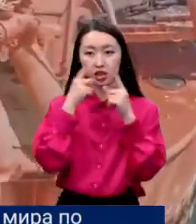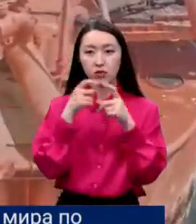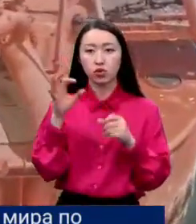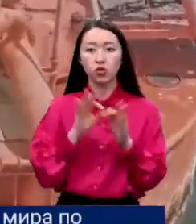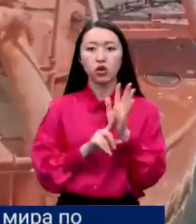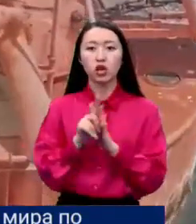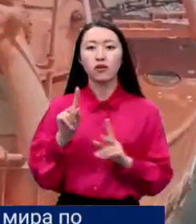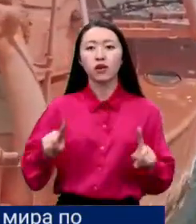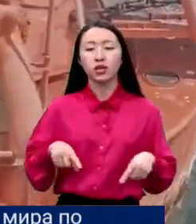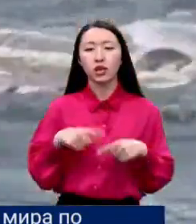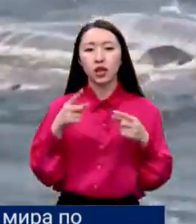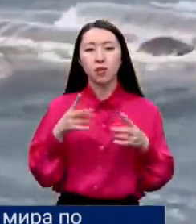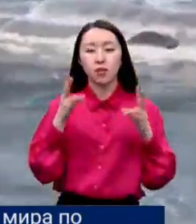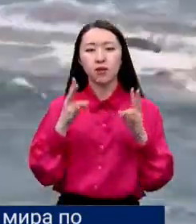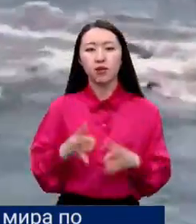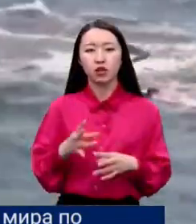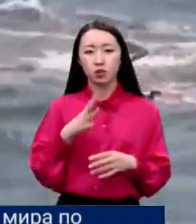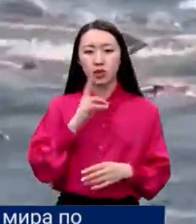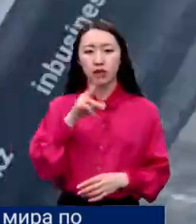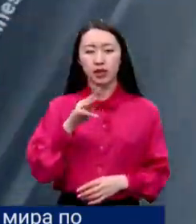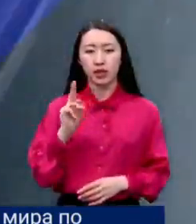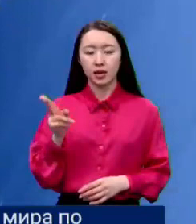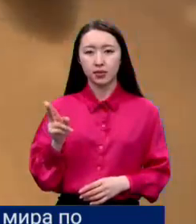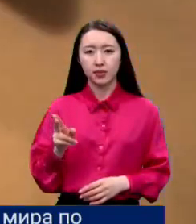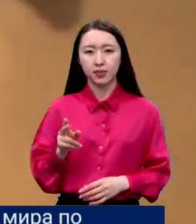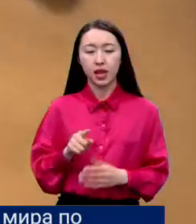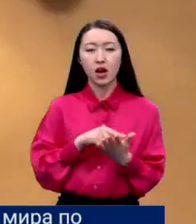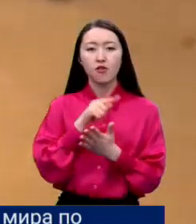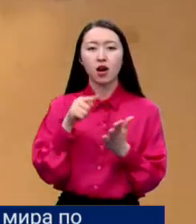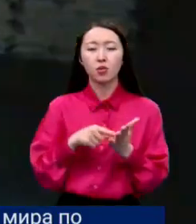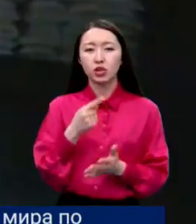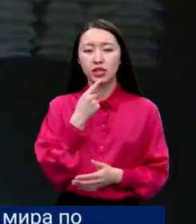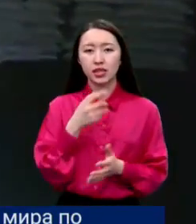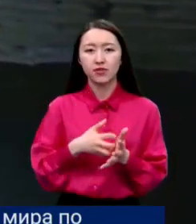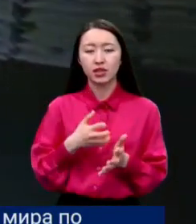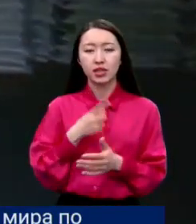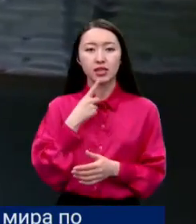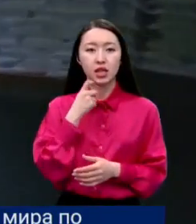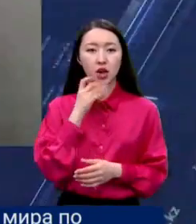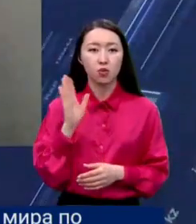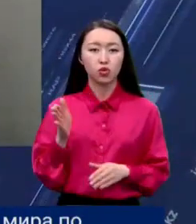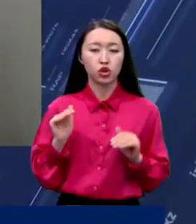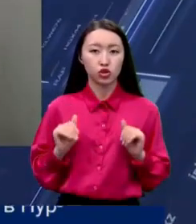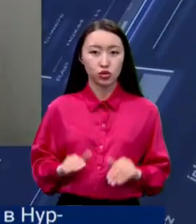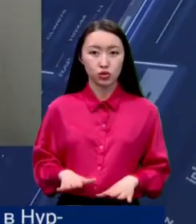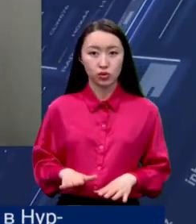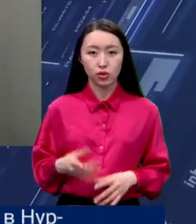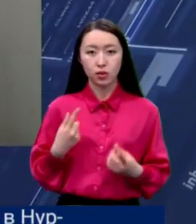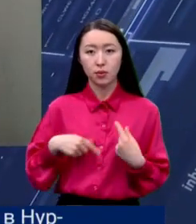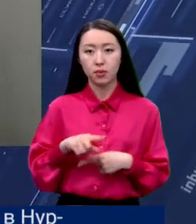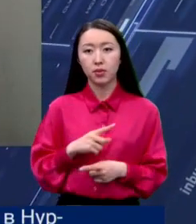начале восстановления поврежденного нефтепровода КТК. Вопрос дефицита сахара будет решен. Мы,